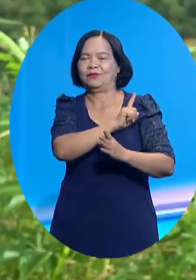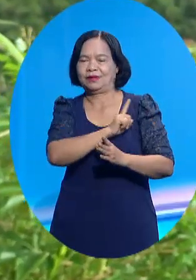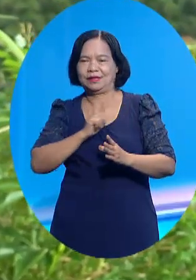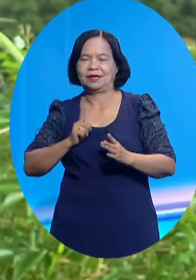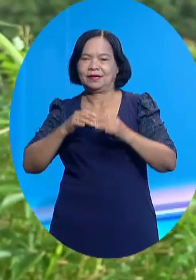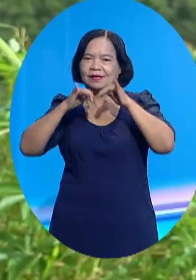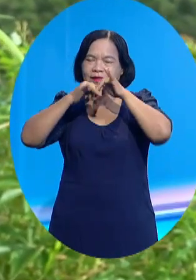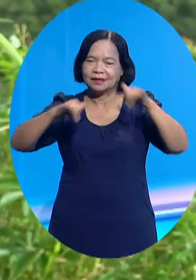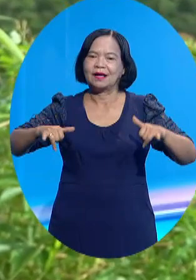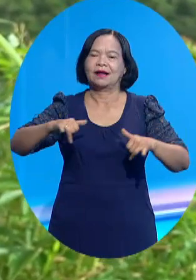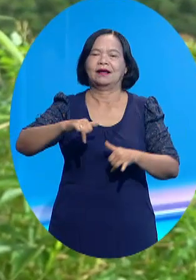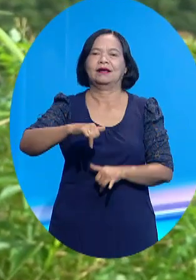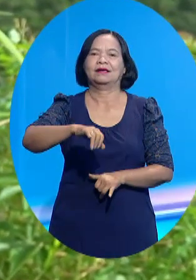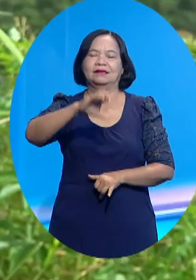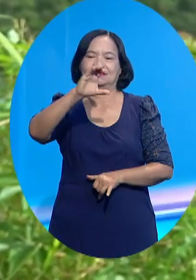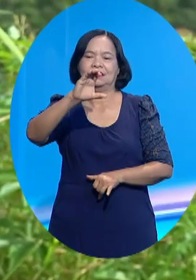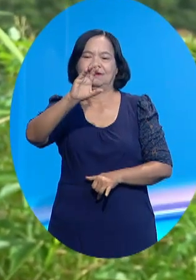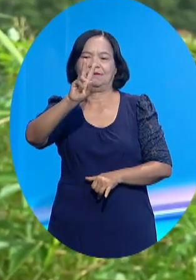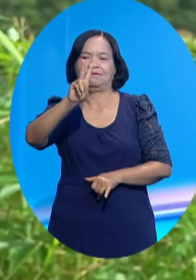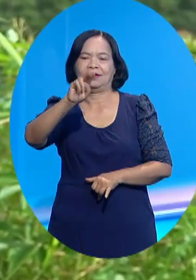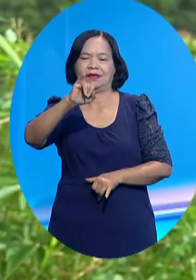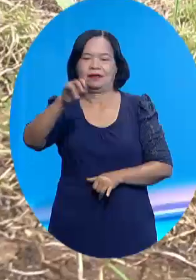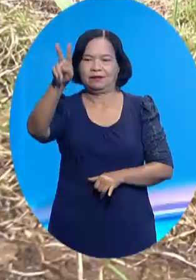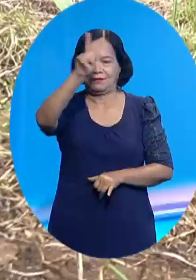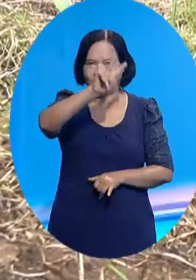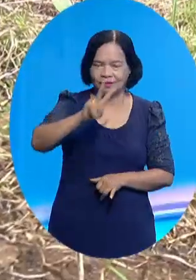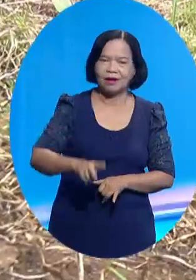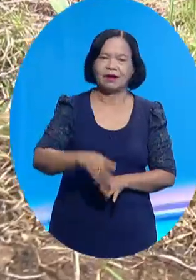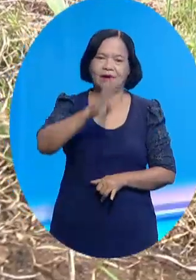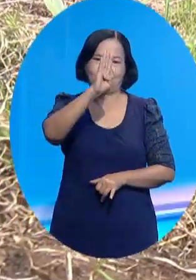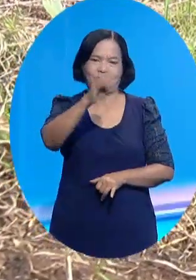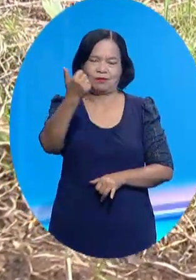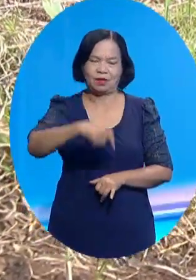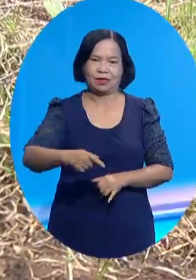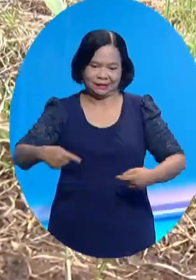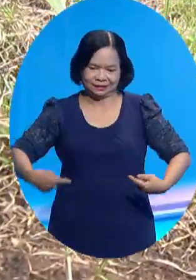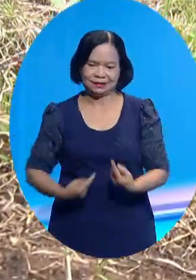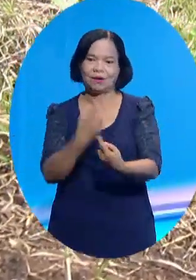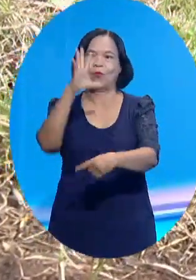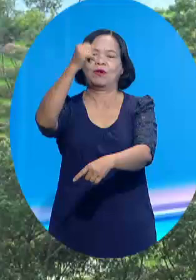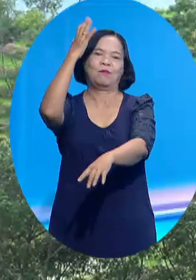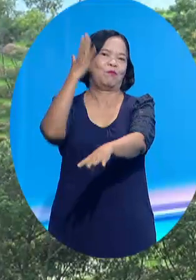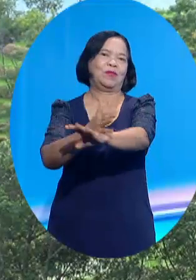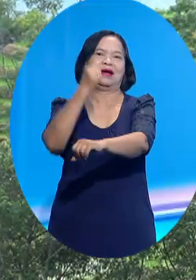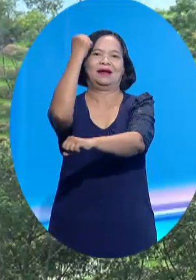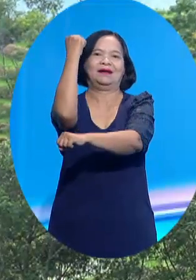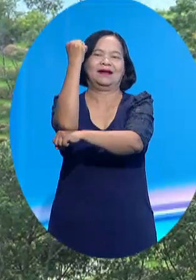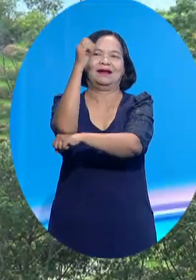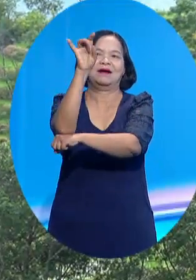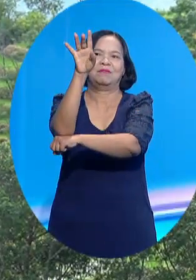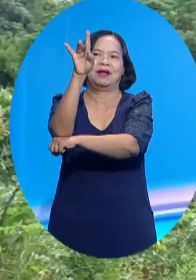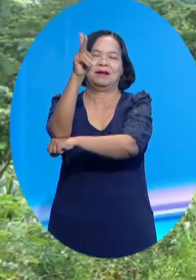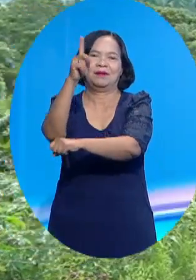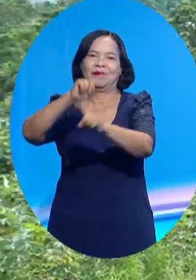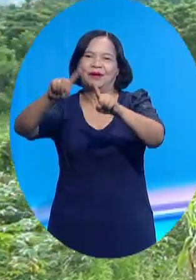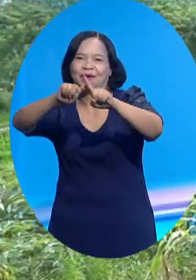Việt Nam jci Việt Nam tính đến thời điểm hiện tại plugends đã trồng được hơn 50.000 cây trên 15 hecta đa dạng